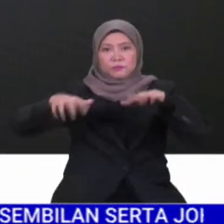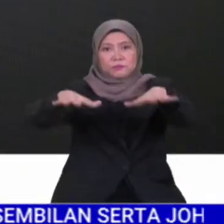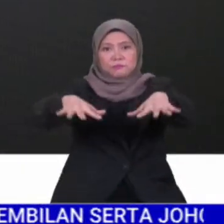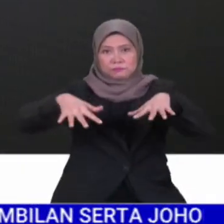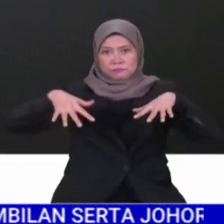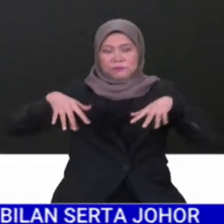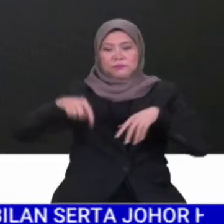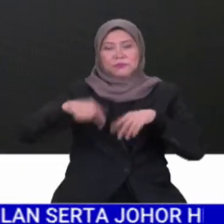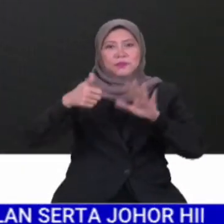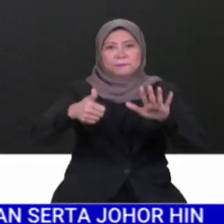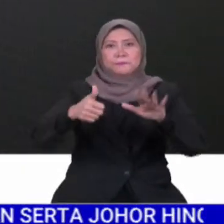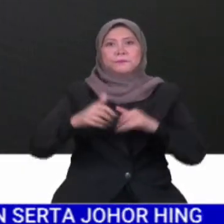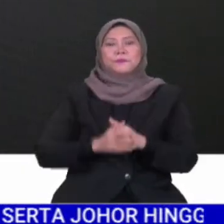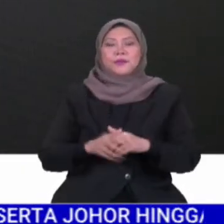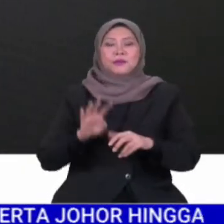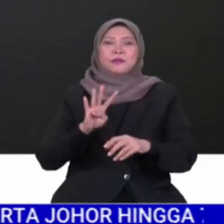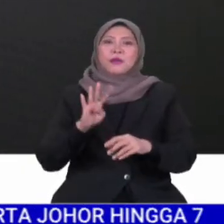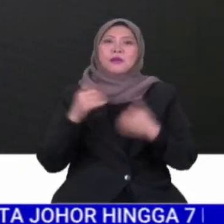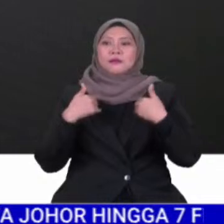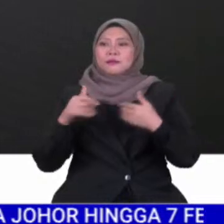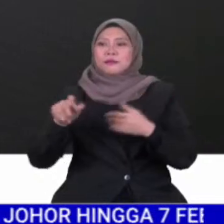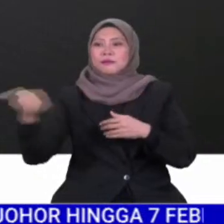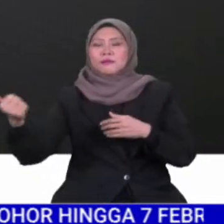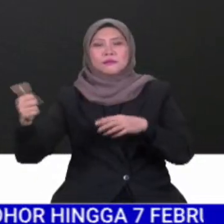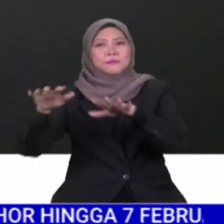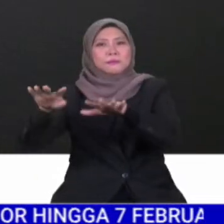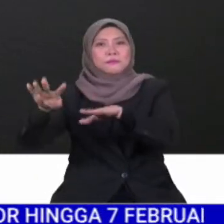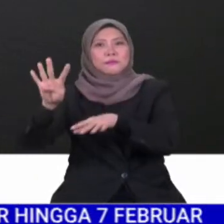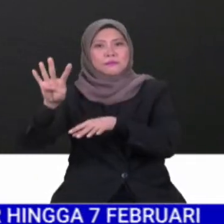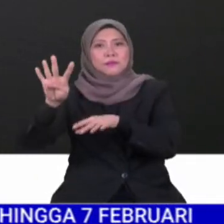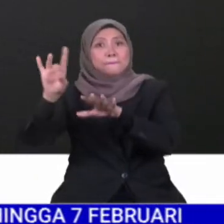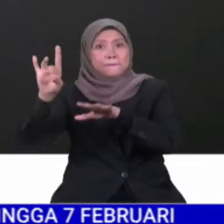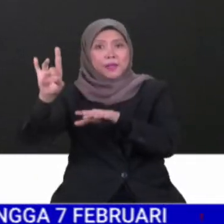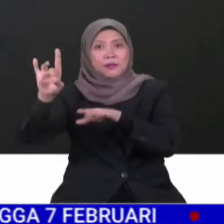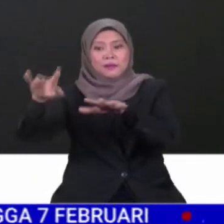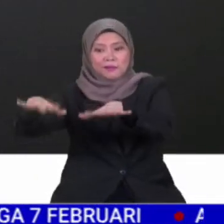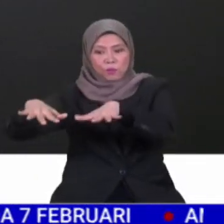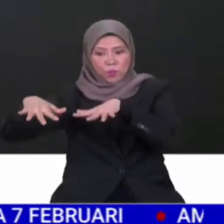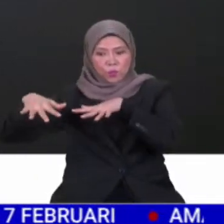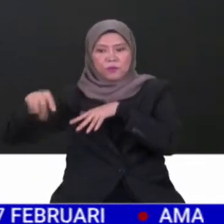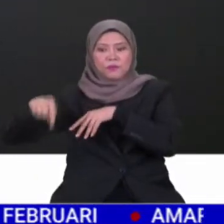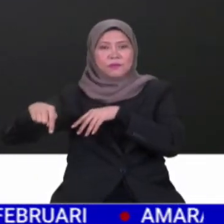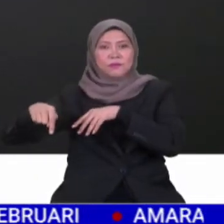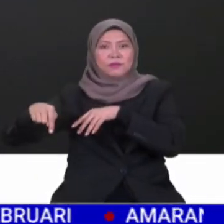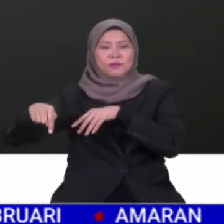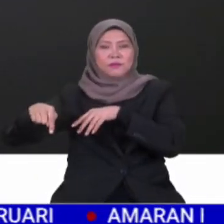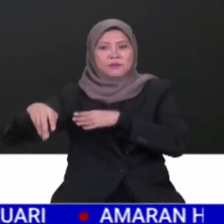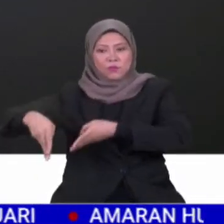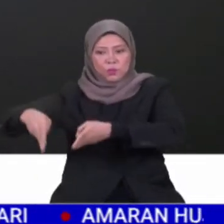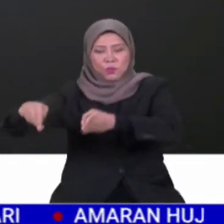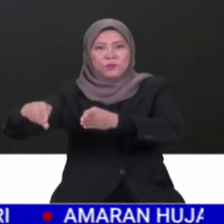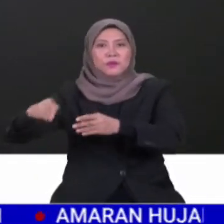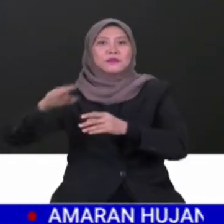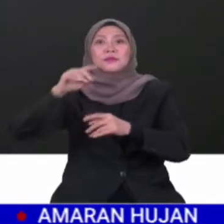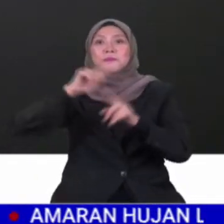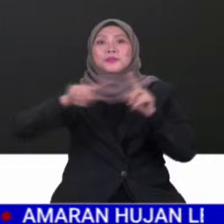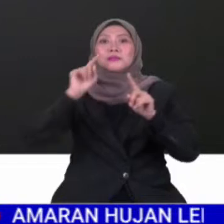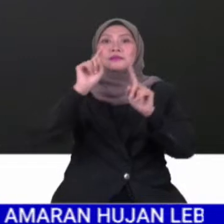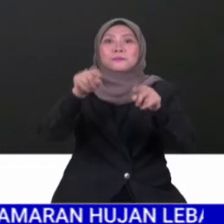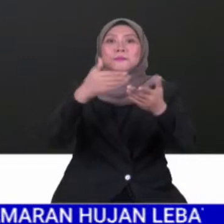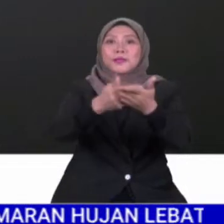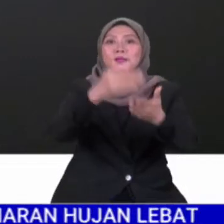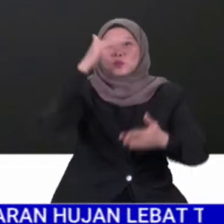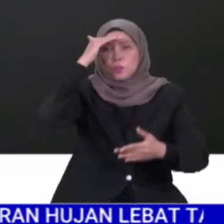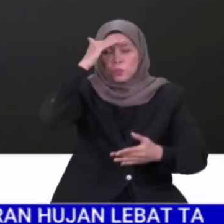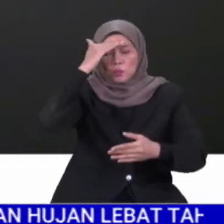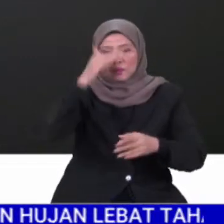ada 4 campur 4, 8 lorong. Tapi bila tiba ke negeri Johor, dia hanya ada